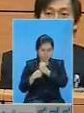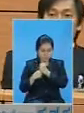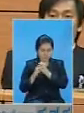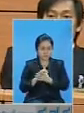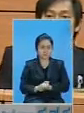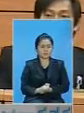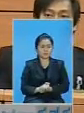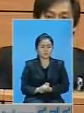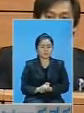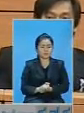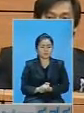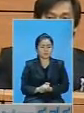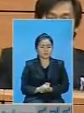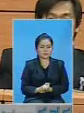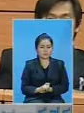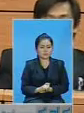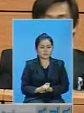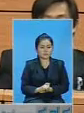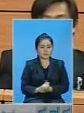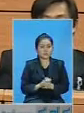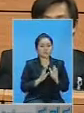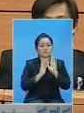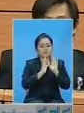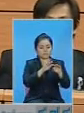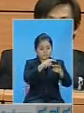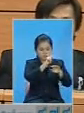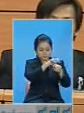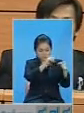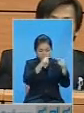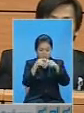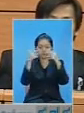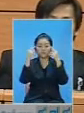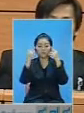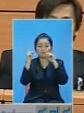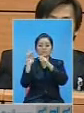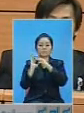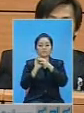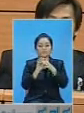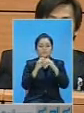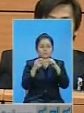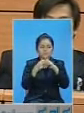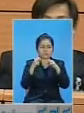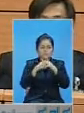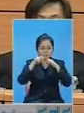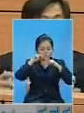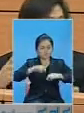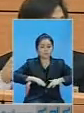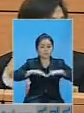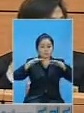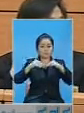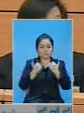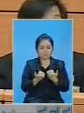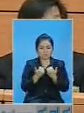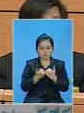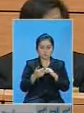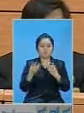ราบหารือท่านประธานไปถึงท่านนายกและก็หน่วยงานที่เกี่ยวข้องโดยเฉพาะยิ่งในเรื่องของเหตุภัยพิบัติที่เกิดขึ้นในช่วงนี้ไม่ว่าจะเป็น